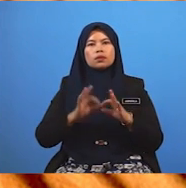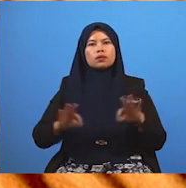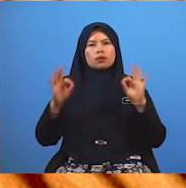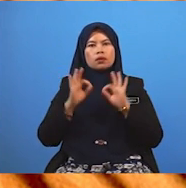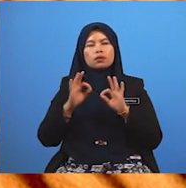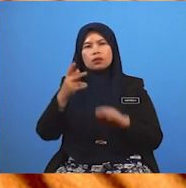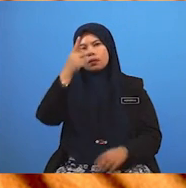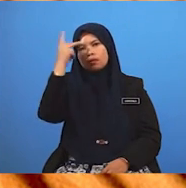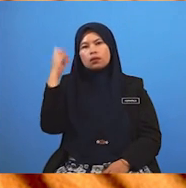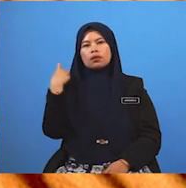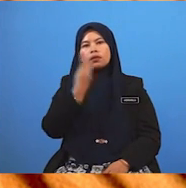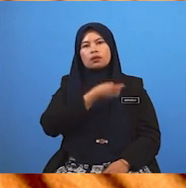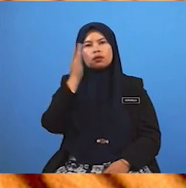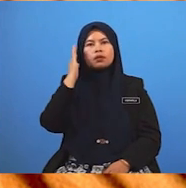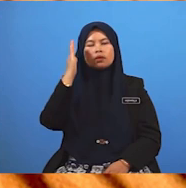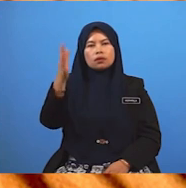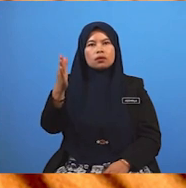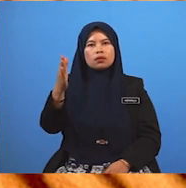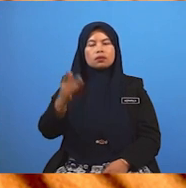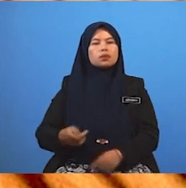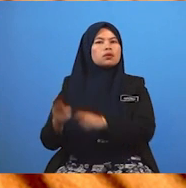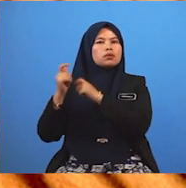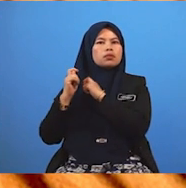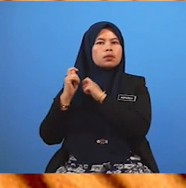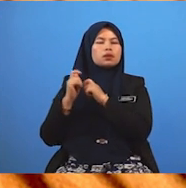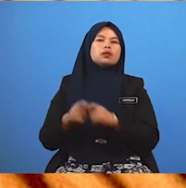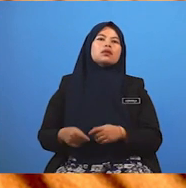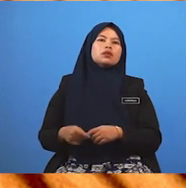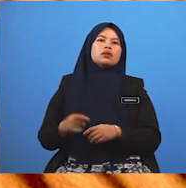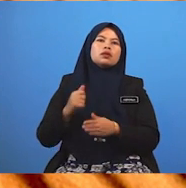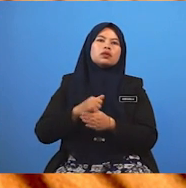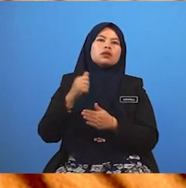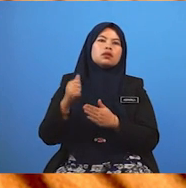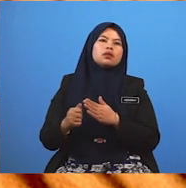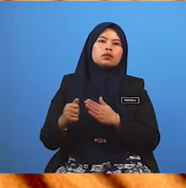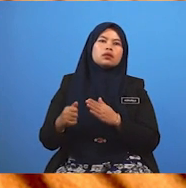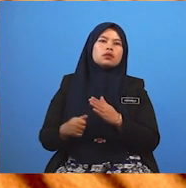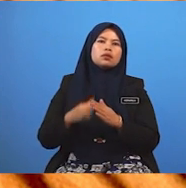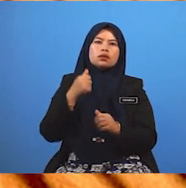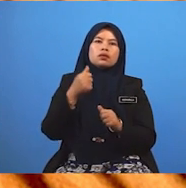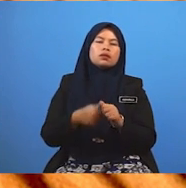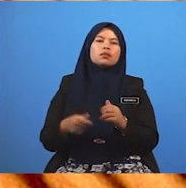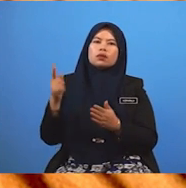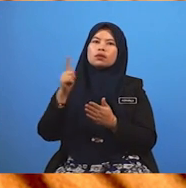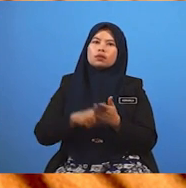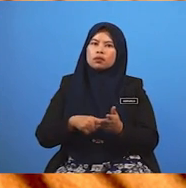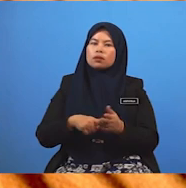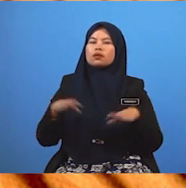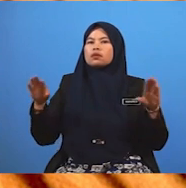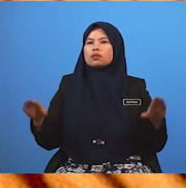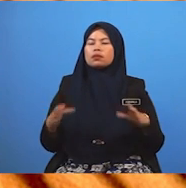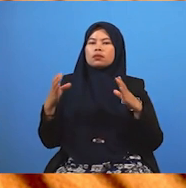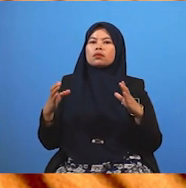akan dipertanggungjawabkan di akhirat nanti bagi setiap apa yang kita kerjakan. Ia juga akan